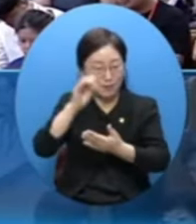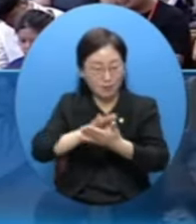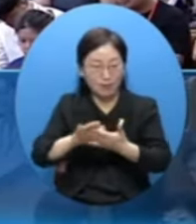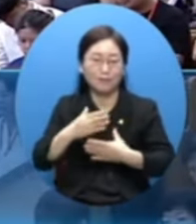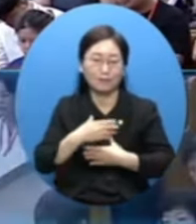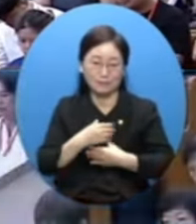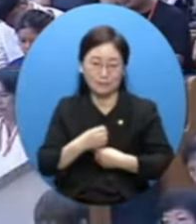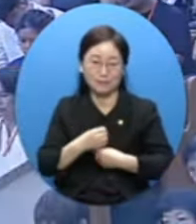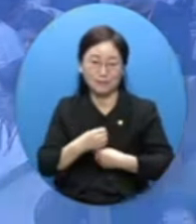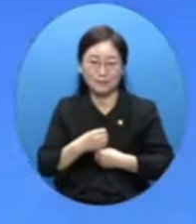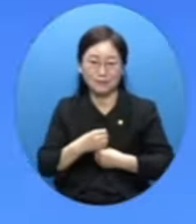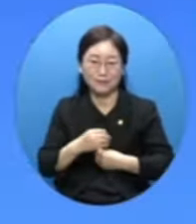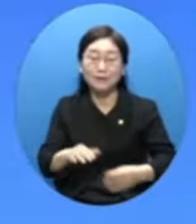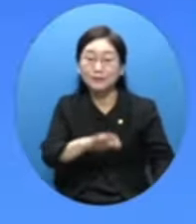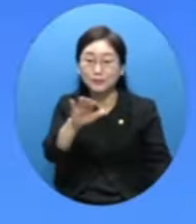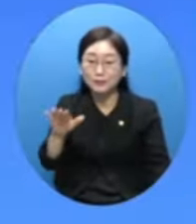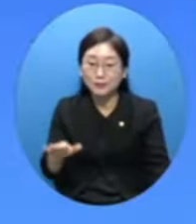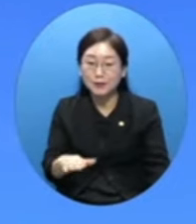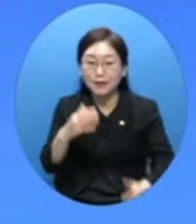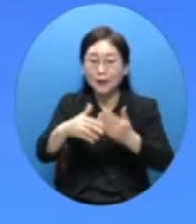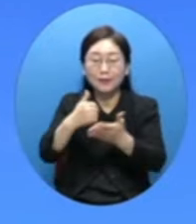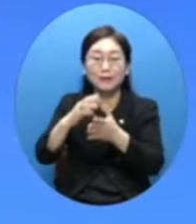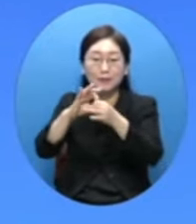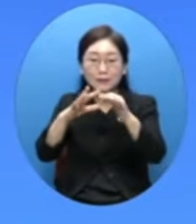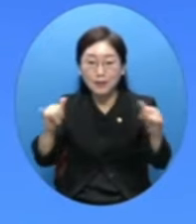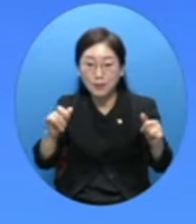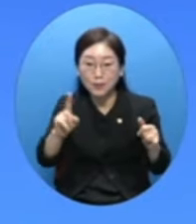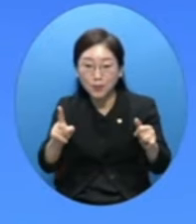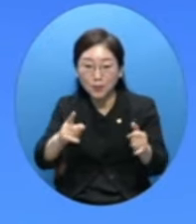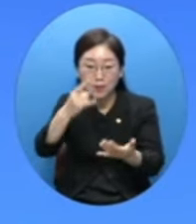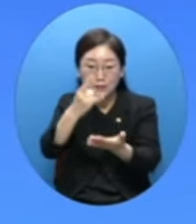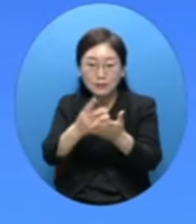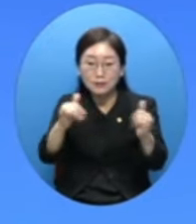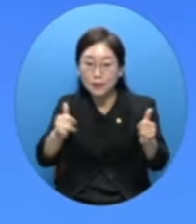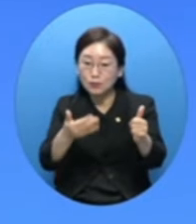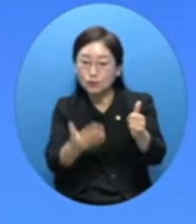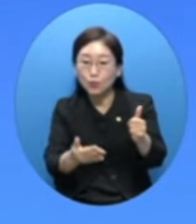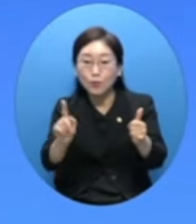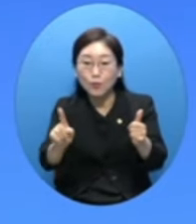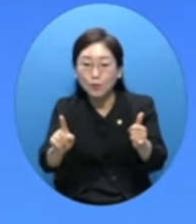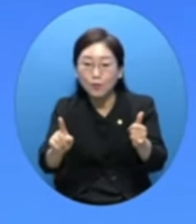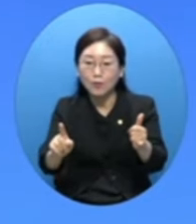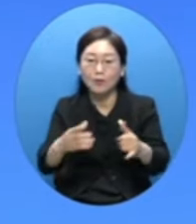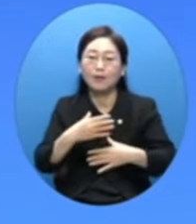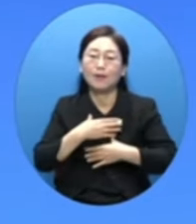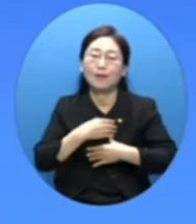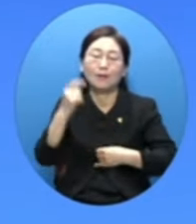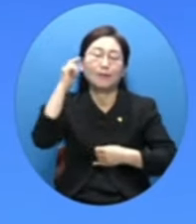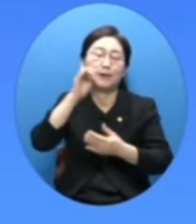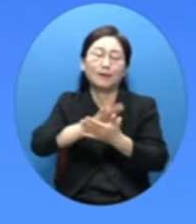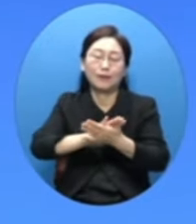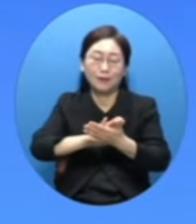안전이라 우리 하나님의 사람들에게 의인에게 주시는 축복은 평안함과 안전한입니다